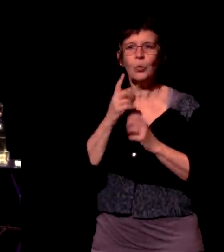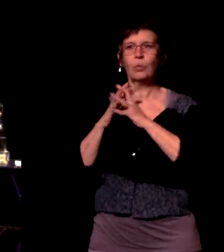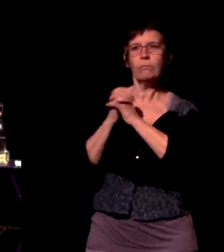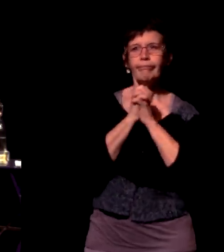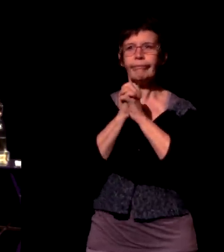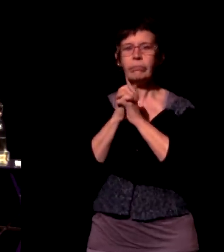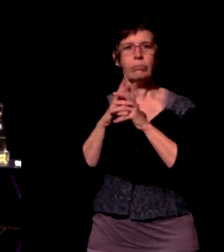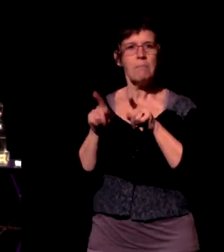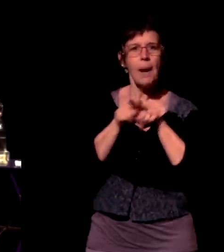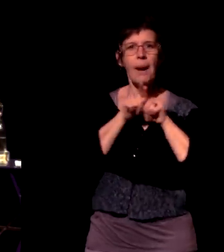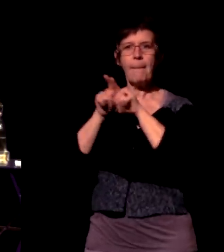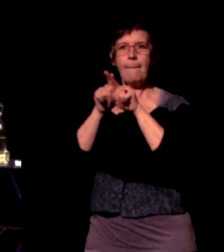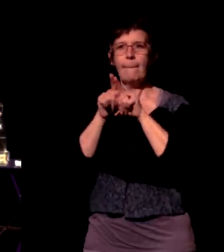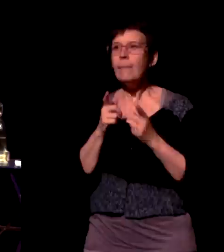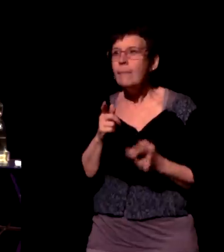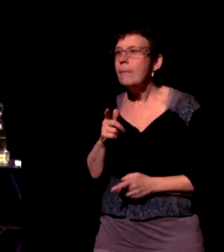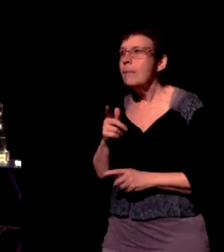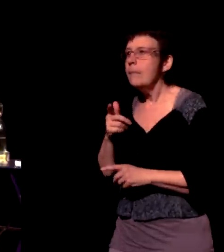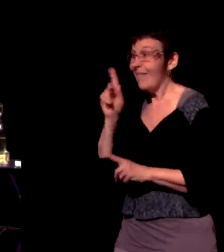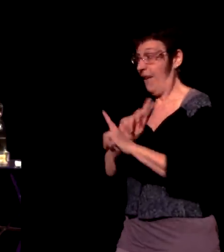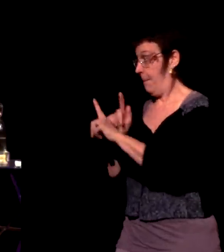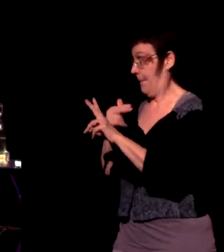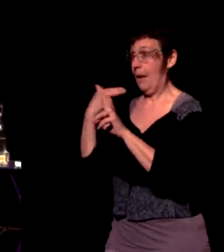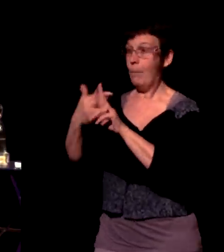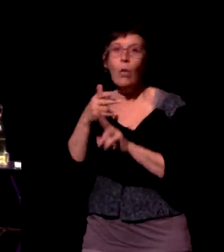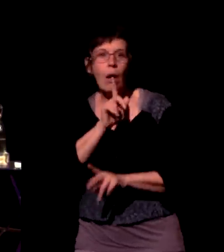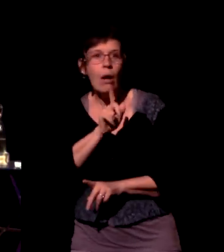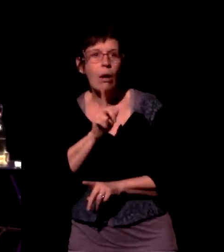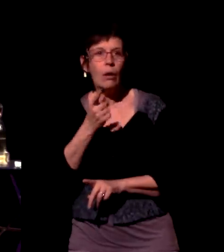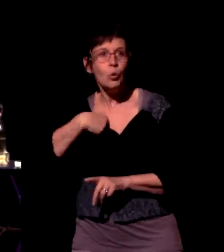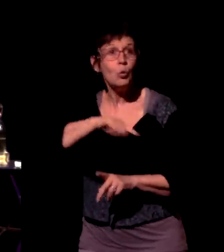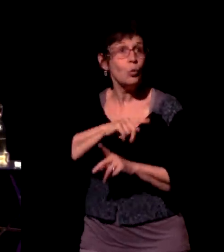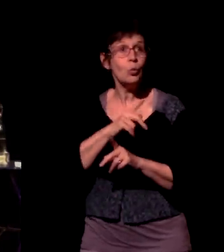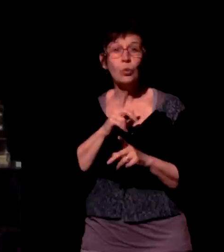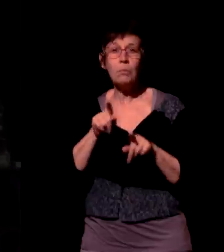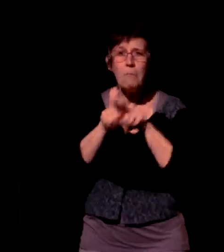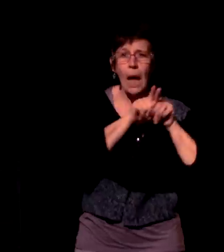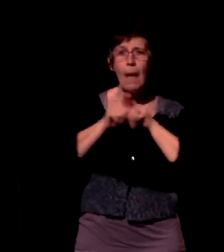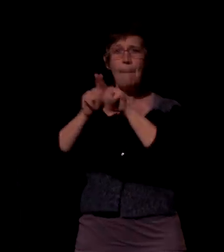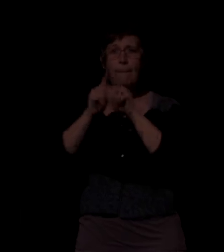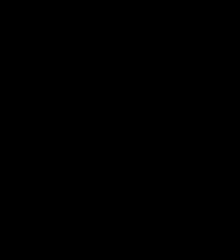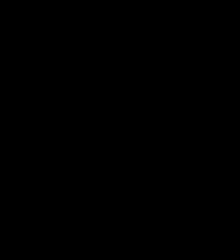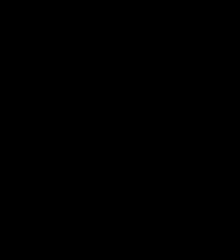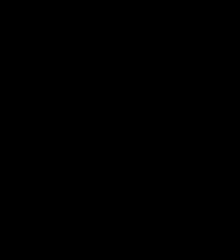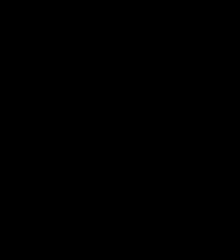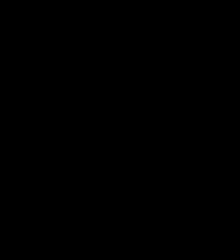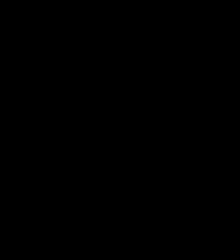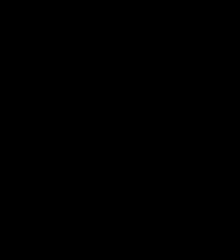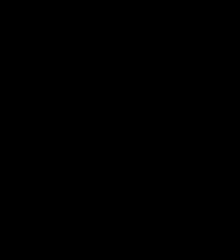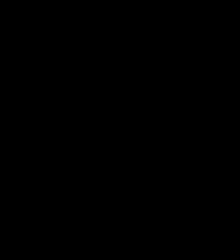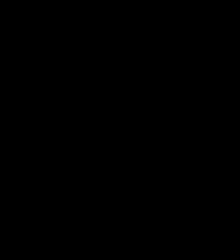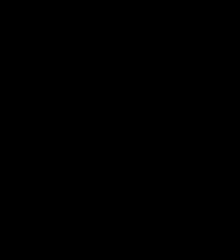tous des enfants d'immigrés » ou « nous sommes tous des Palestiniens » comme on disait dans les manifs. Elle dit « tu peux pas dire ça, mais pour plusieurs raisons. D'abord parce